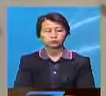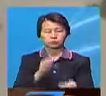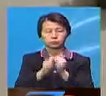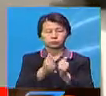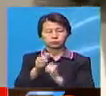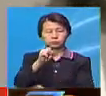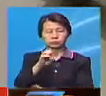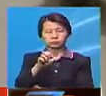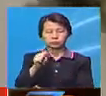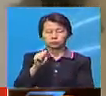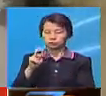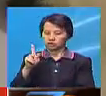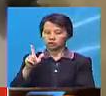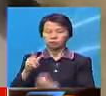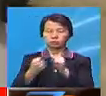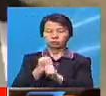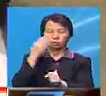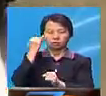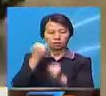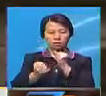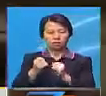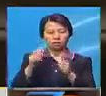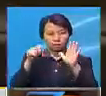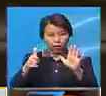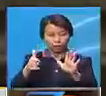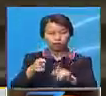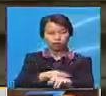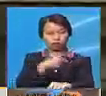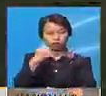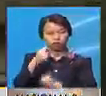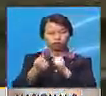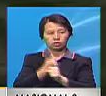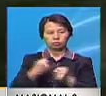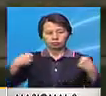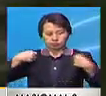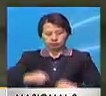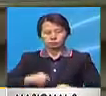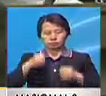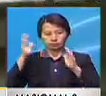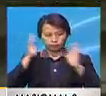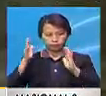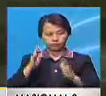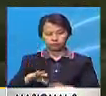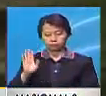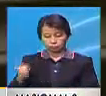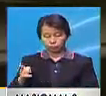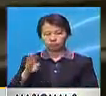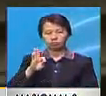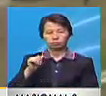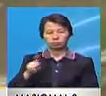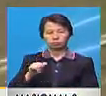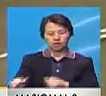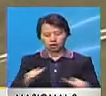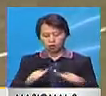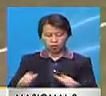Sukan SEA Kuala Lumpur tahun depan adalah penyertaan kali ke-6 Fauzan sepanjang 10 tahun menyarung jersey negara. Fauzan bagaimanapun akan terus